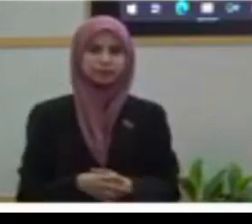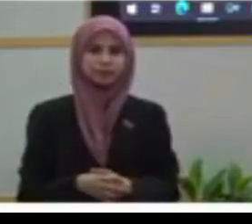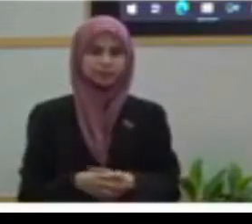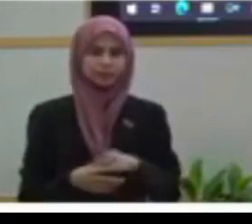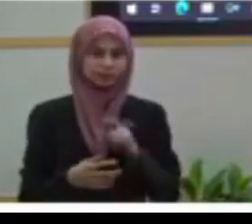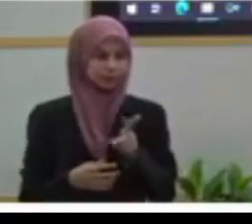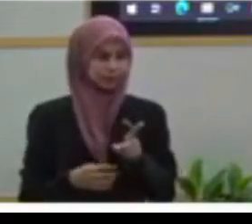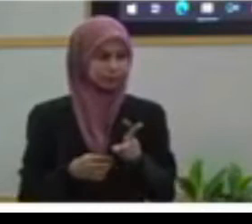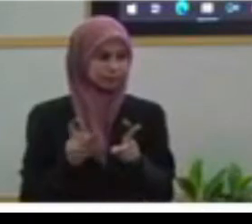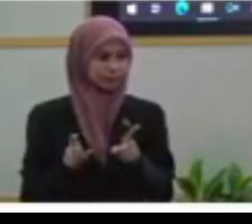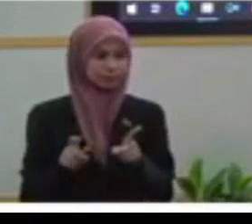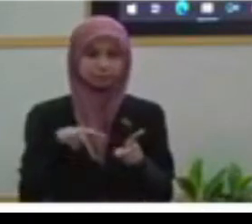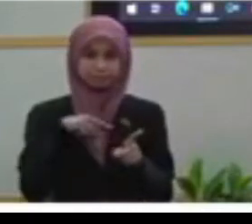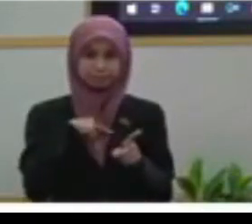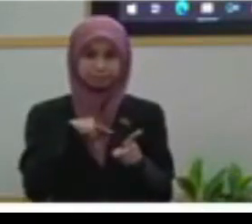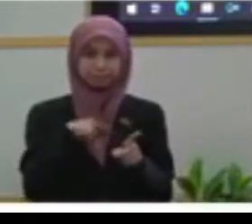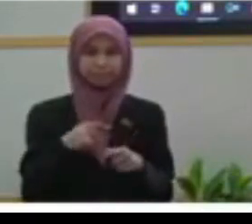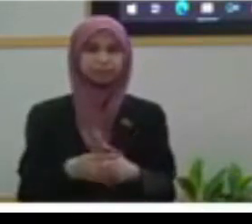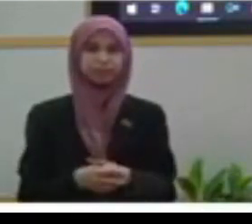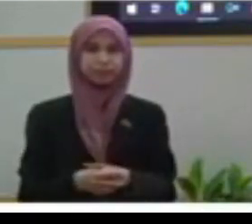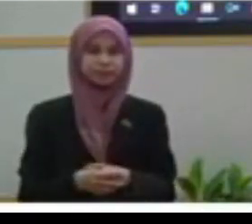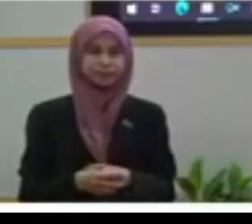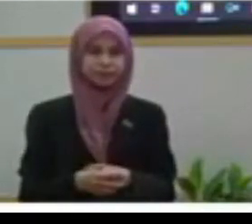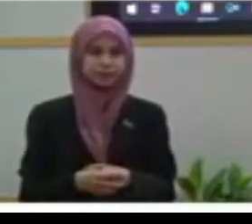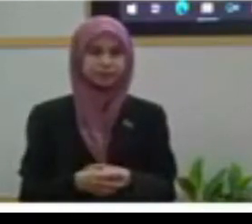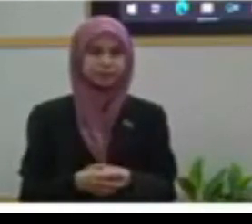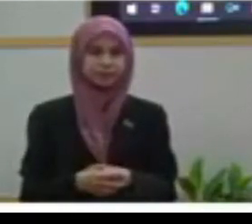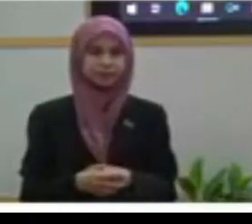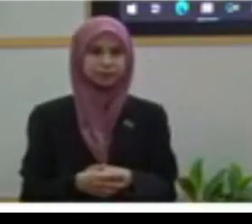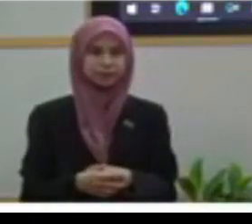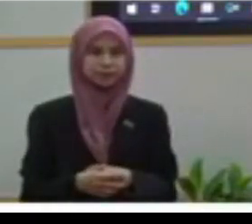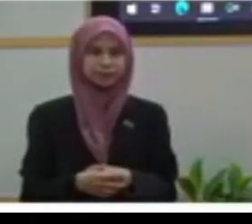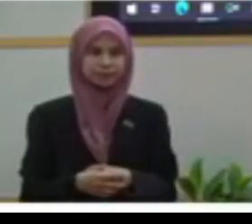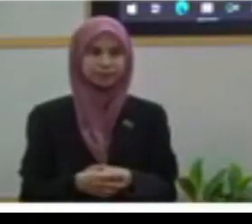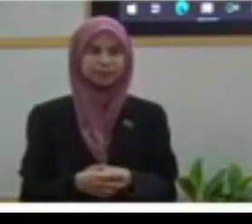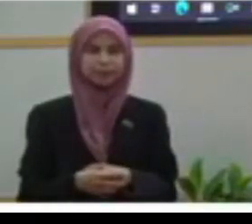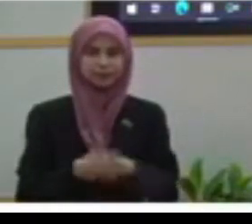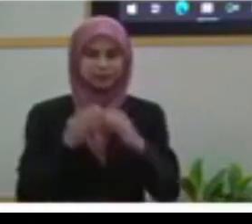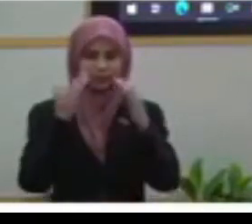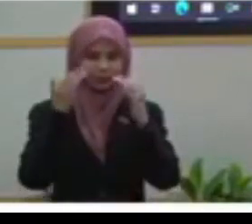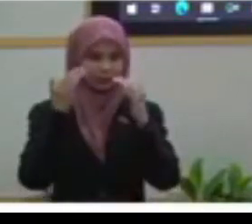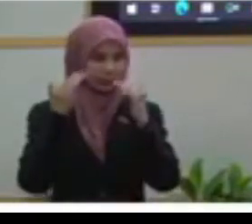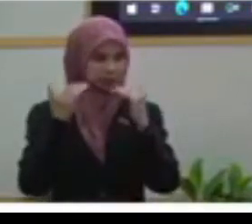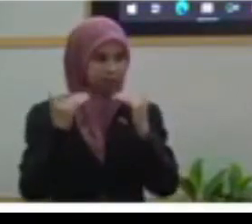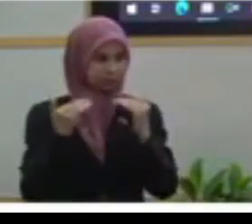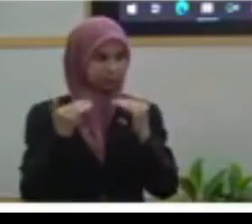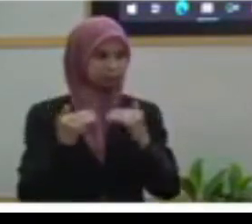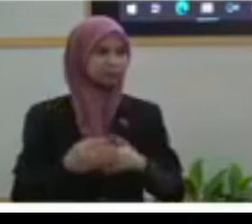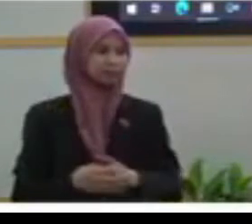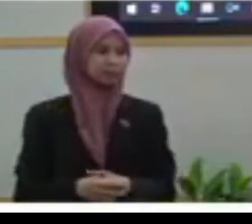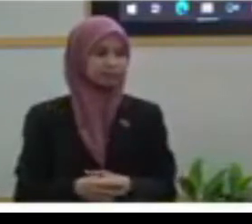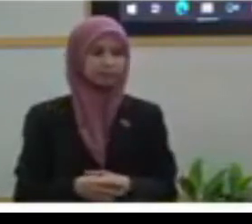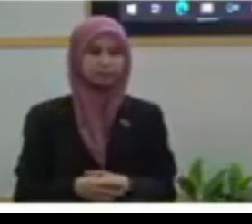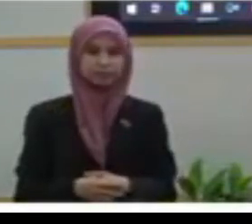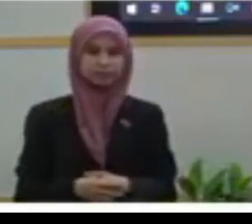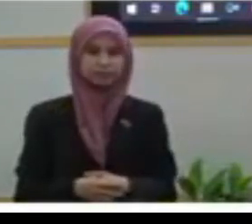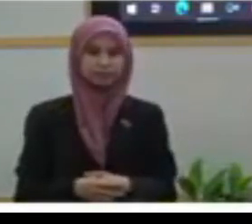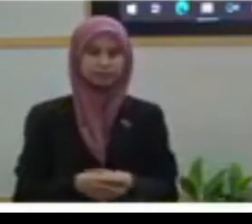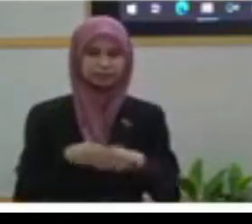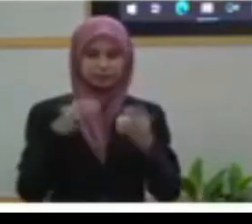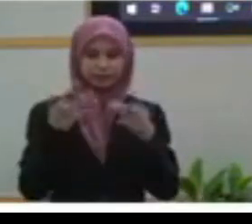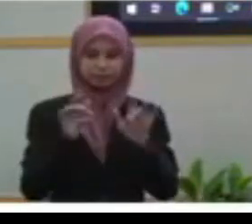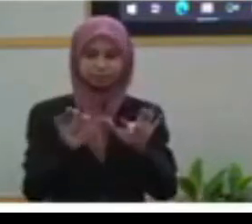kena masuk sebab kalau saya menulis panjang. Kemudian sebelum tu, selepas isi